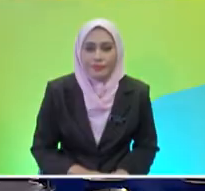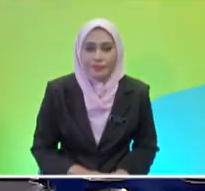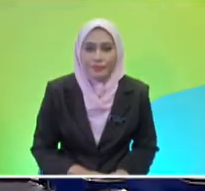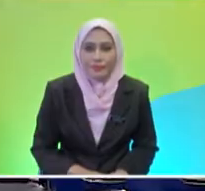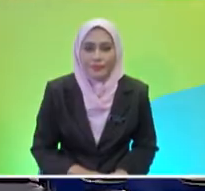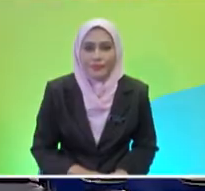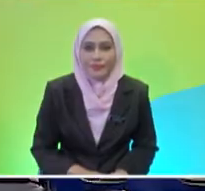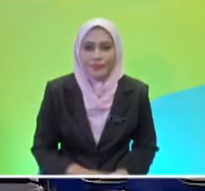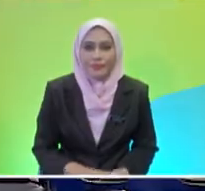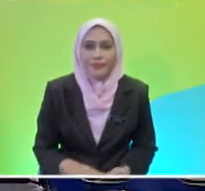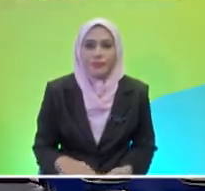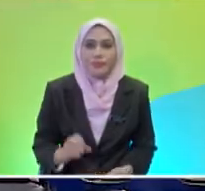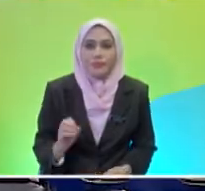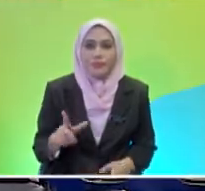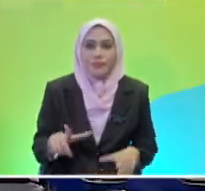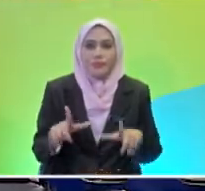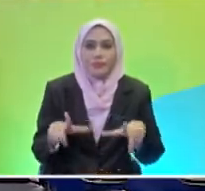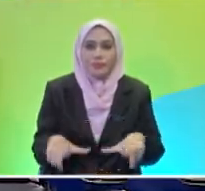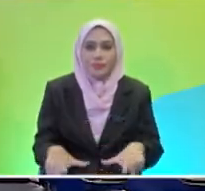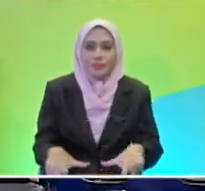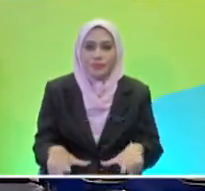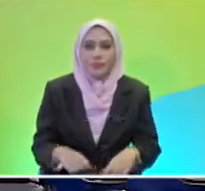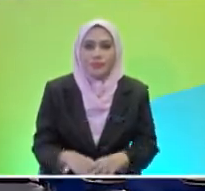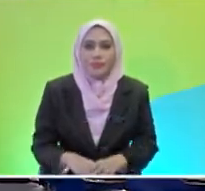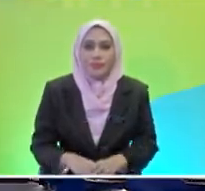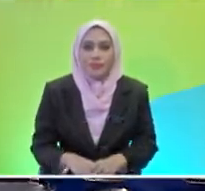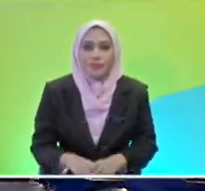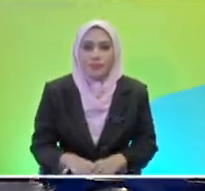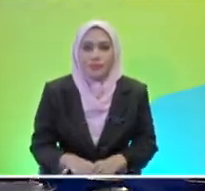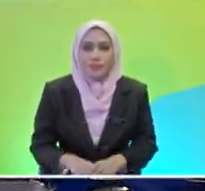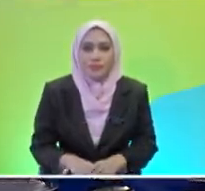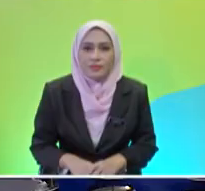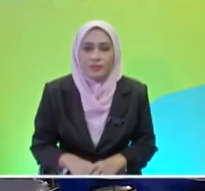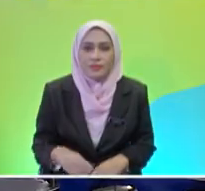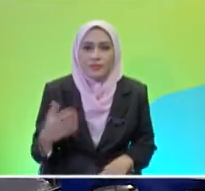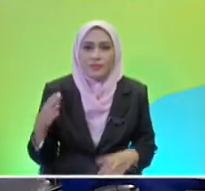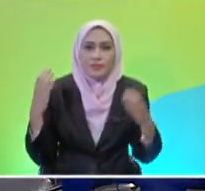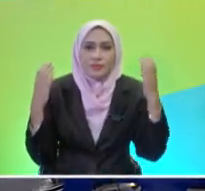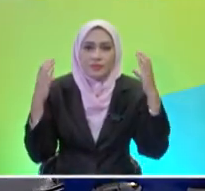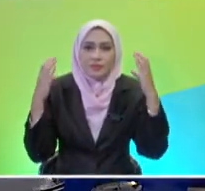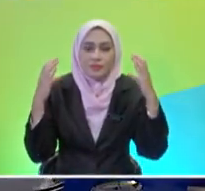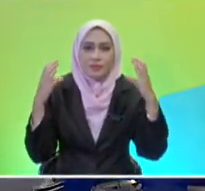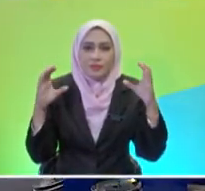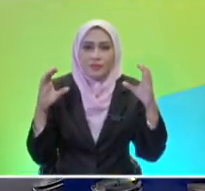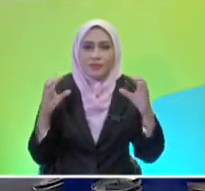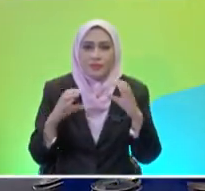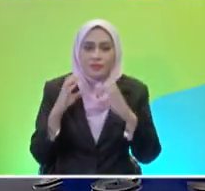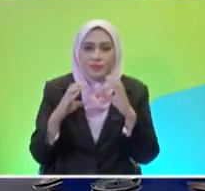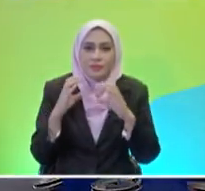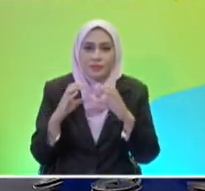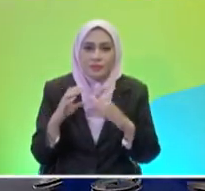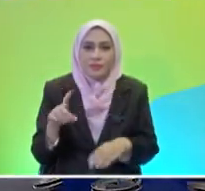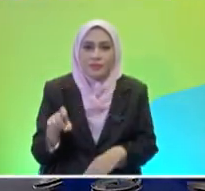Okey, kita letakkan betul ya, cikgu. Betul ke tidak? Betullah sebab tadi cikgu ada cakap ulat beluncas tu nanti dia akan